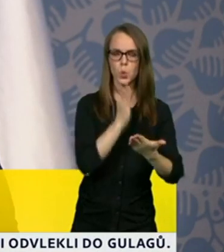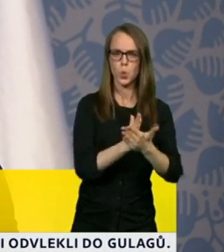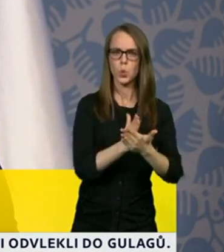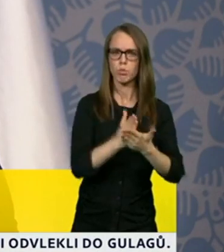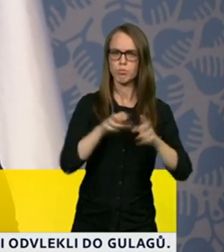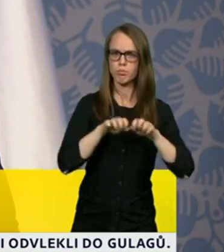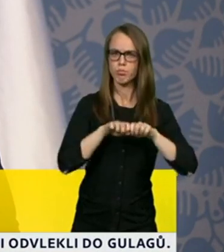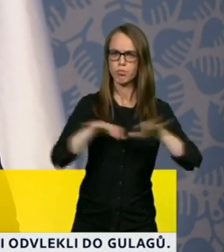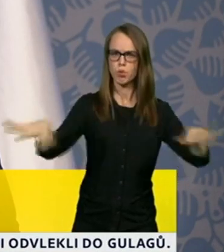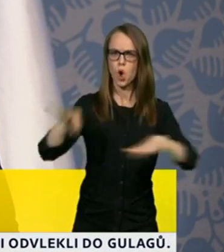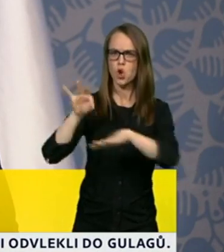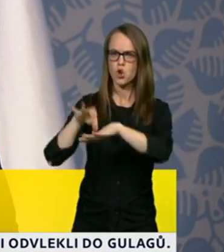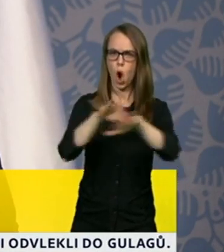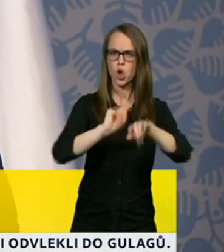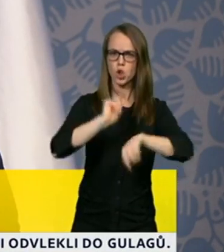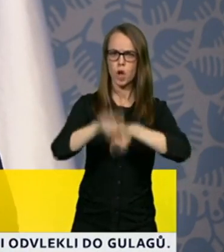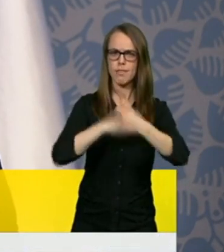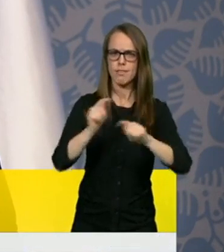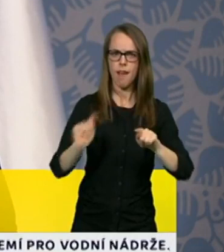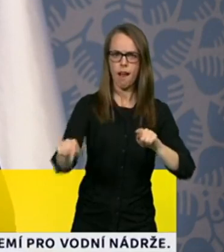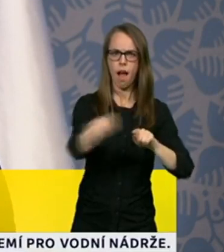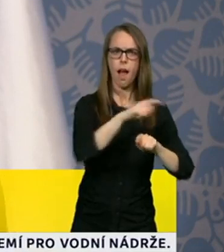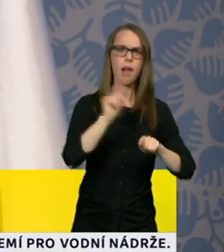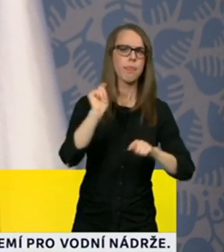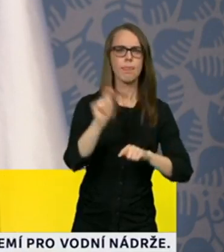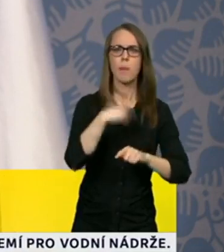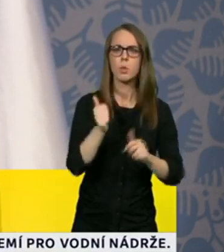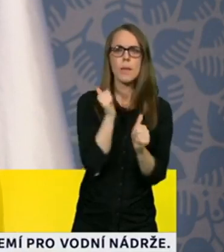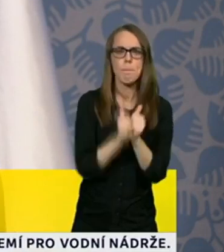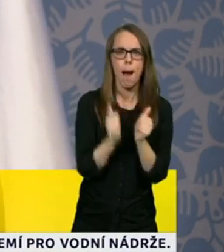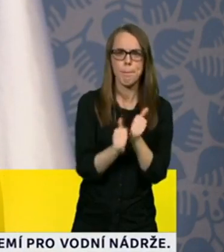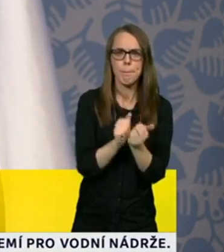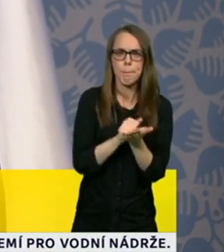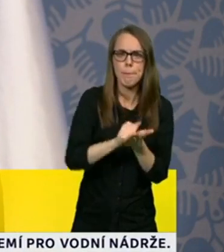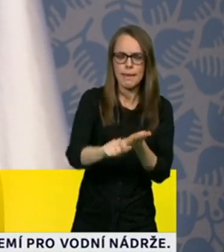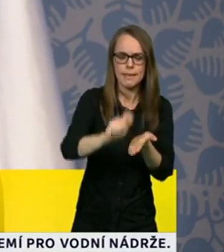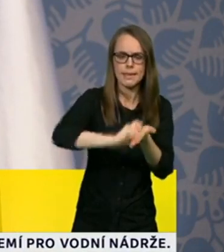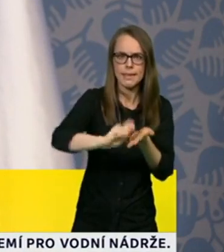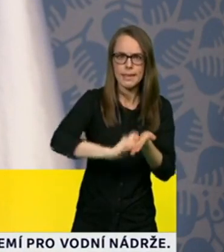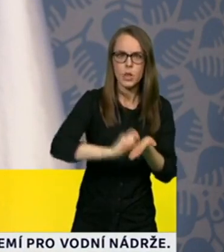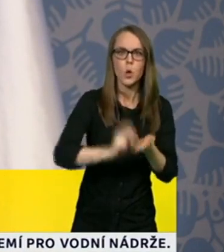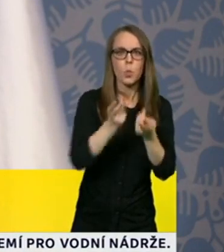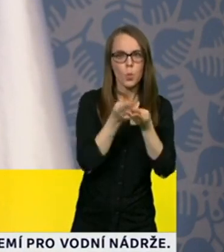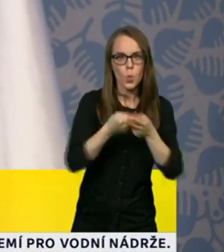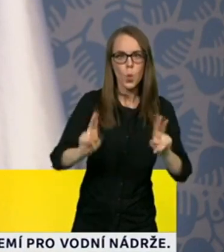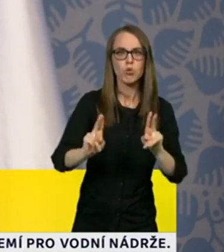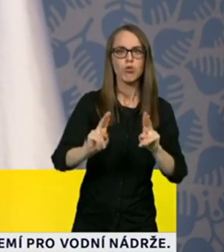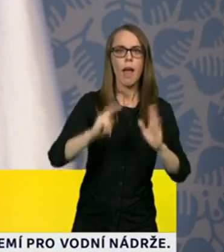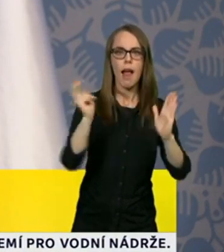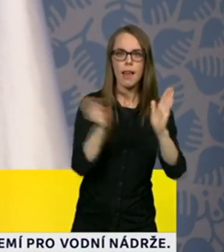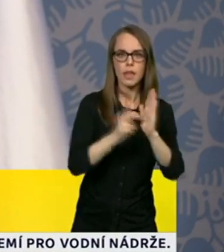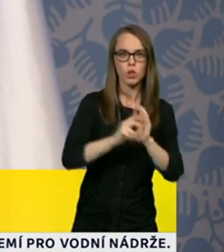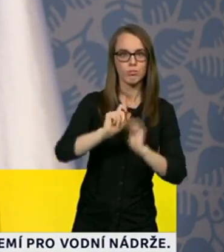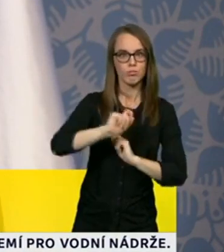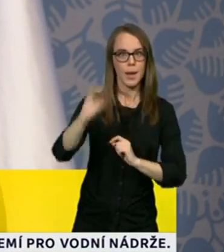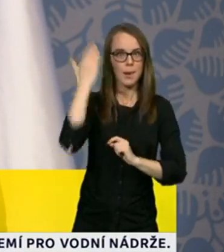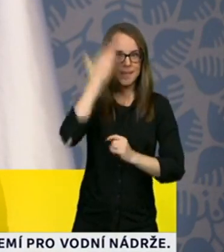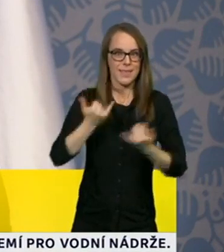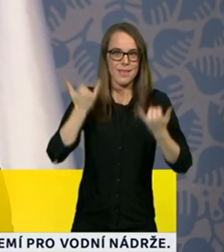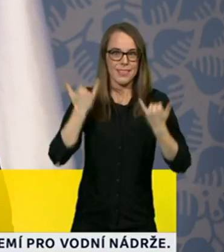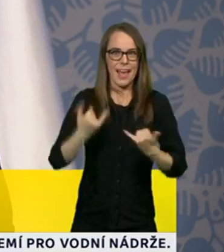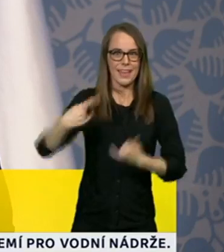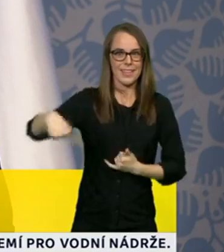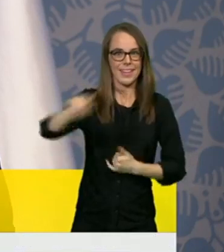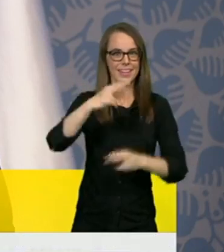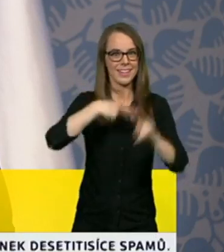recept. Myslím si, že zejména v době teď této krize to všichni velmi ocenili, všichni lékaři a pacienti, že máme